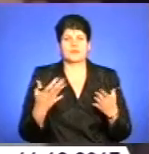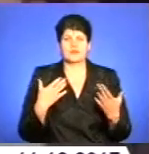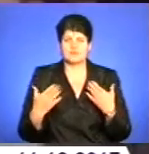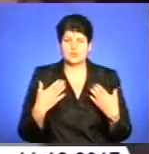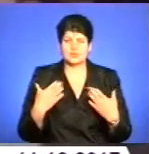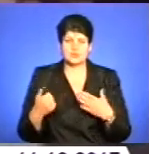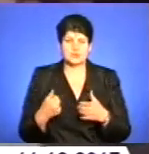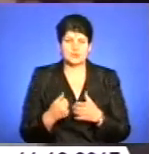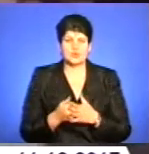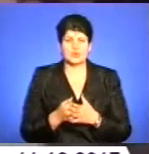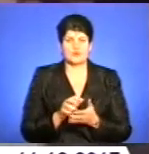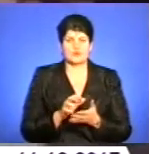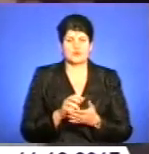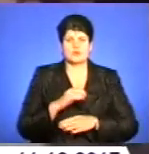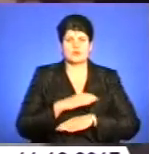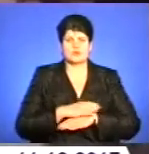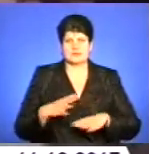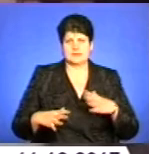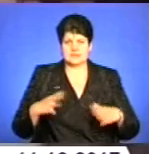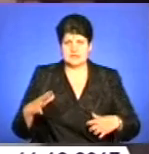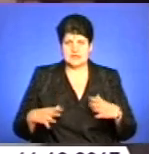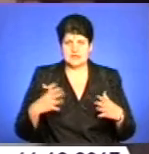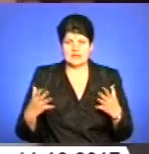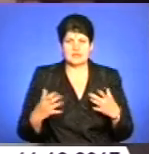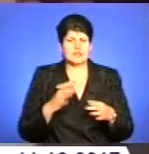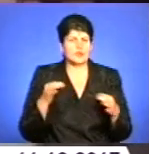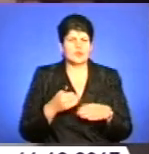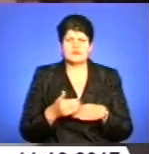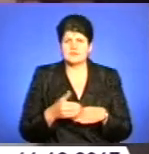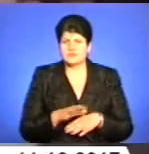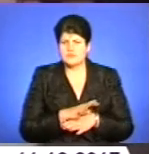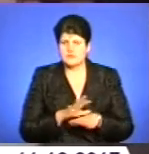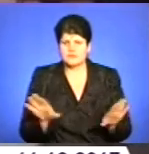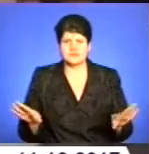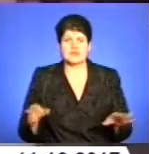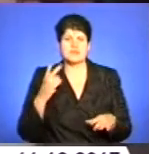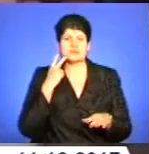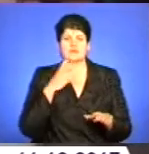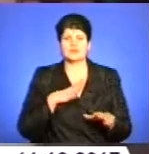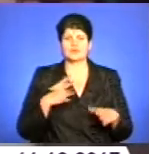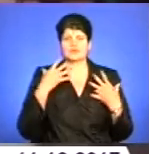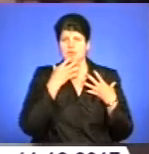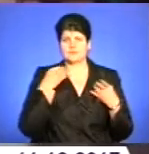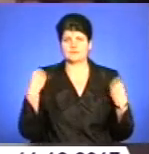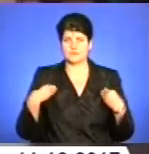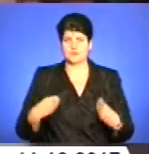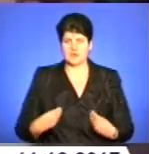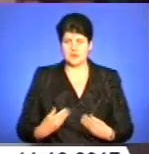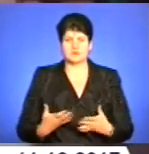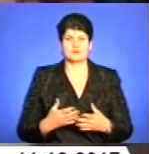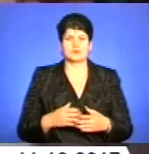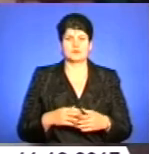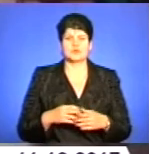до занять. Значить, він ніколи не запізнювався, завжди був охайно вдягнутий, ішов